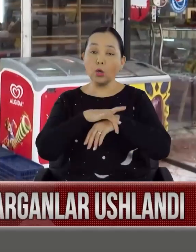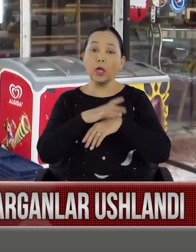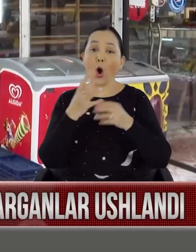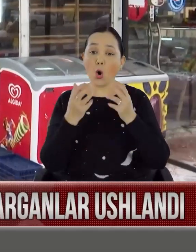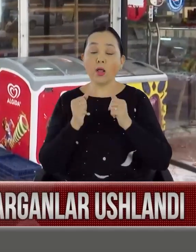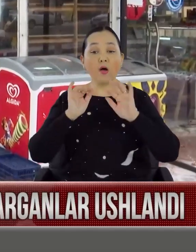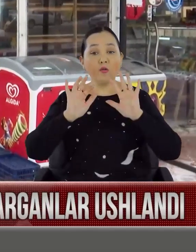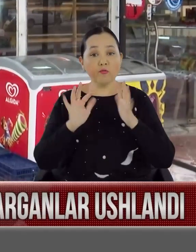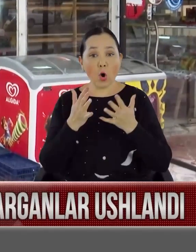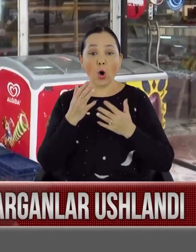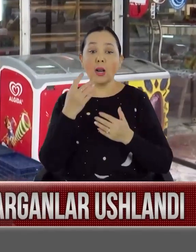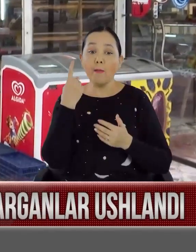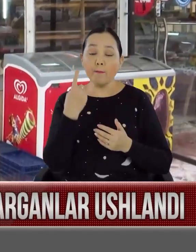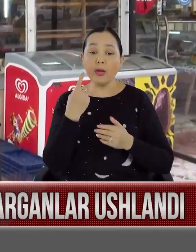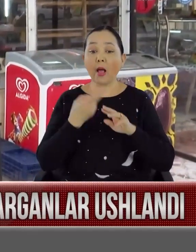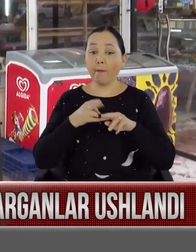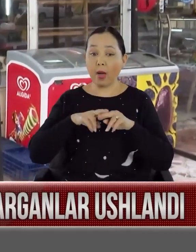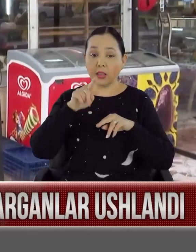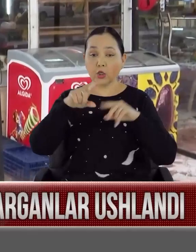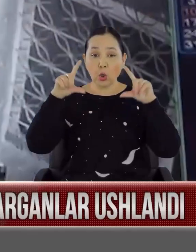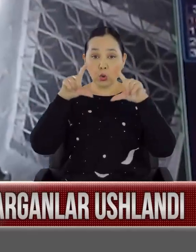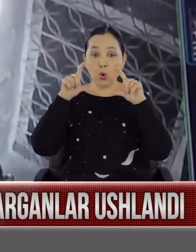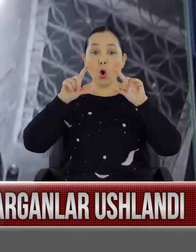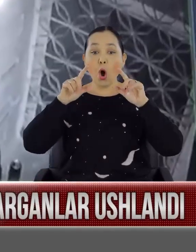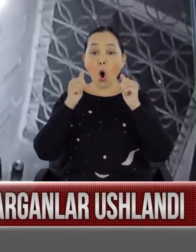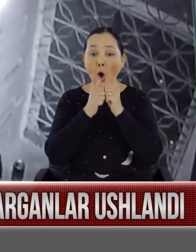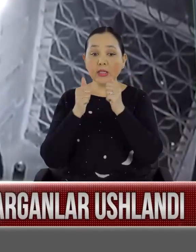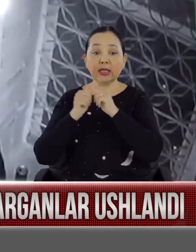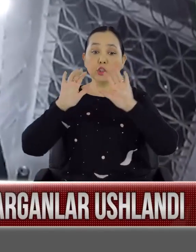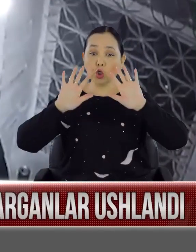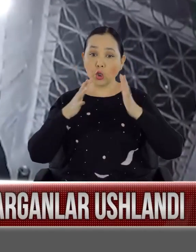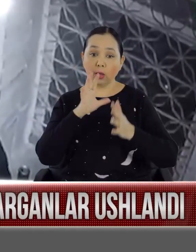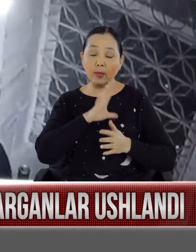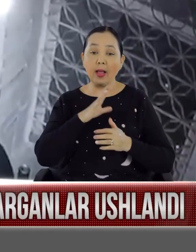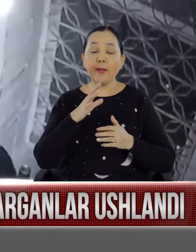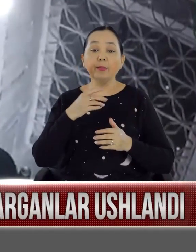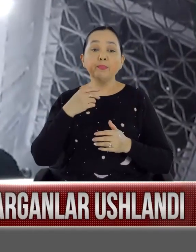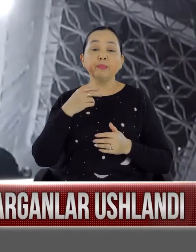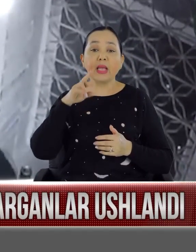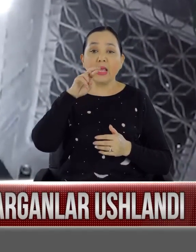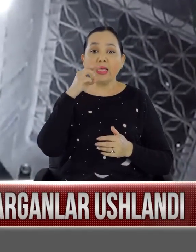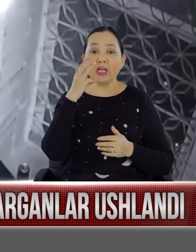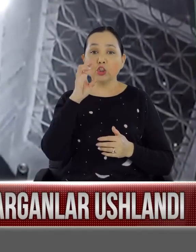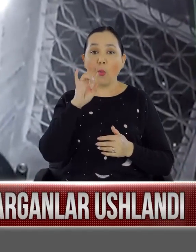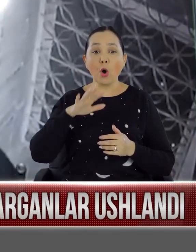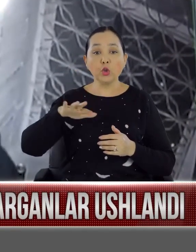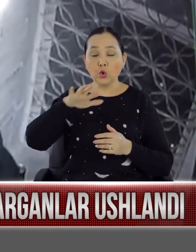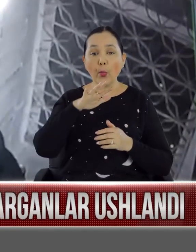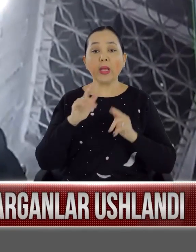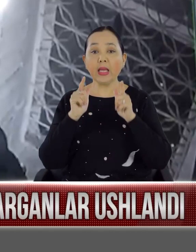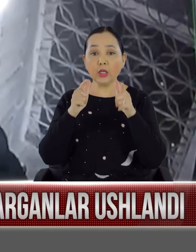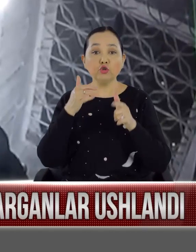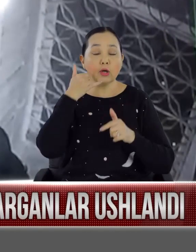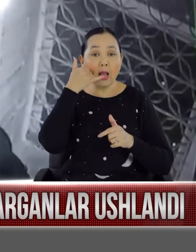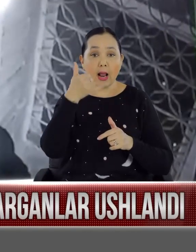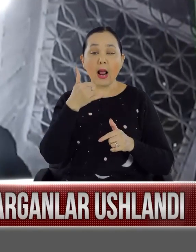olingan. Voqealarning biri aynan mana shu do'kon oldida sodir bo'lgan. 2 yanvar kuni Yashnobod tumani navbatchilik qismiga kelib tushgan xabarga